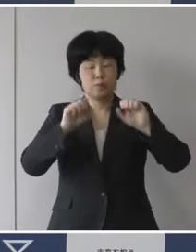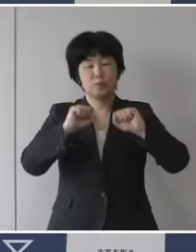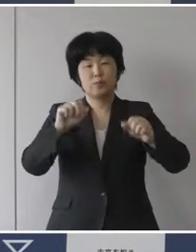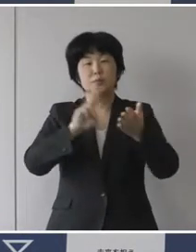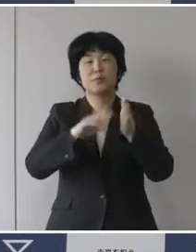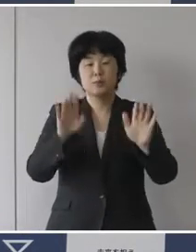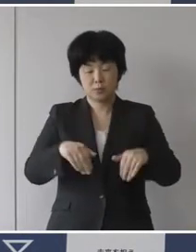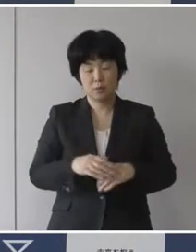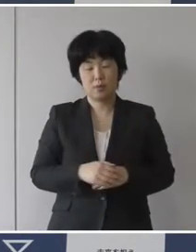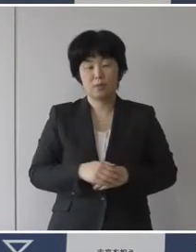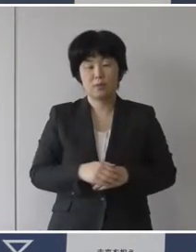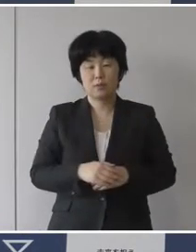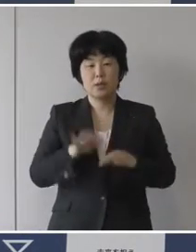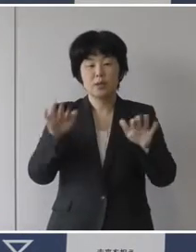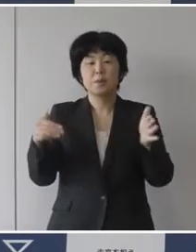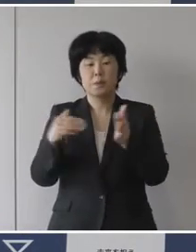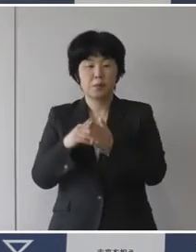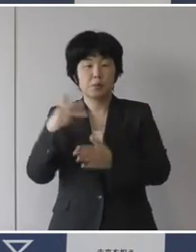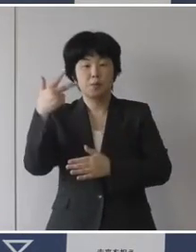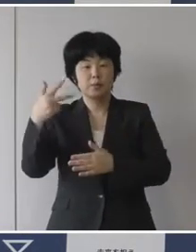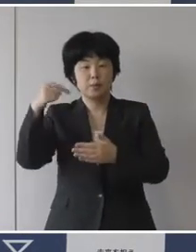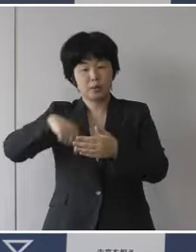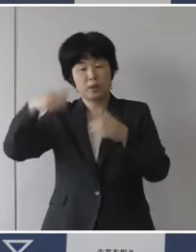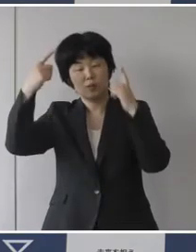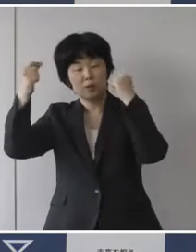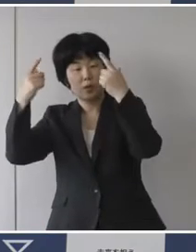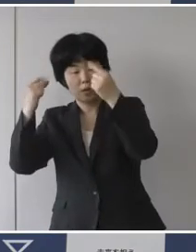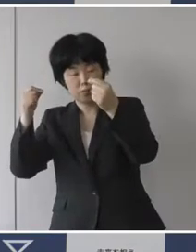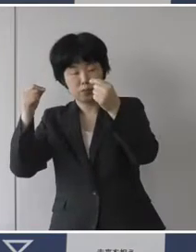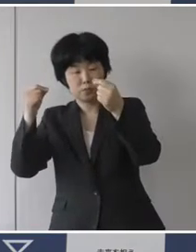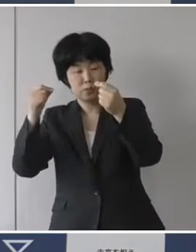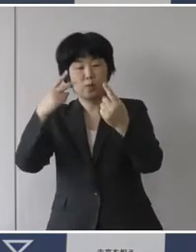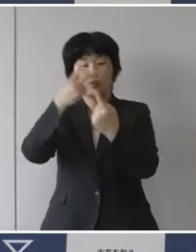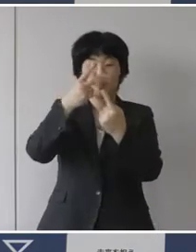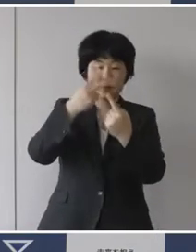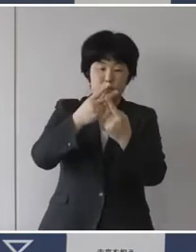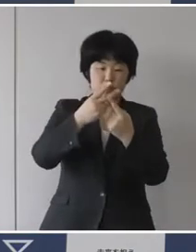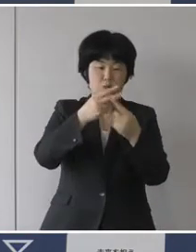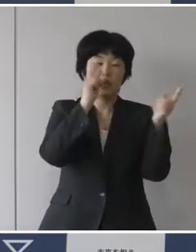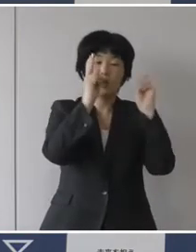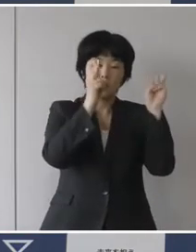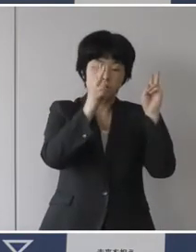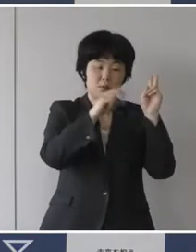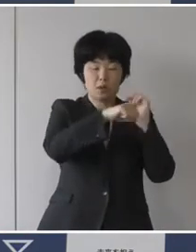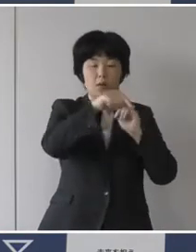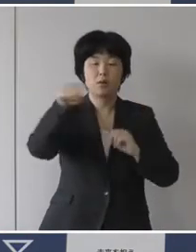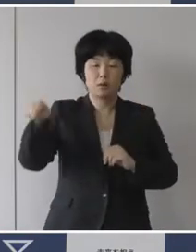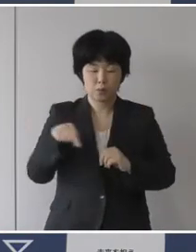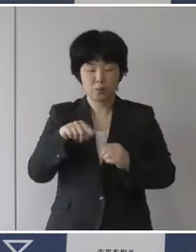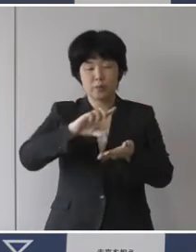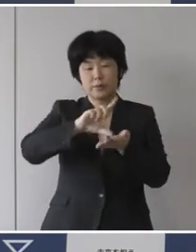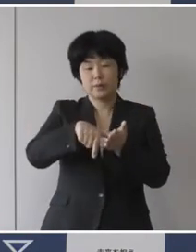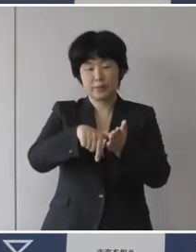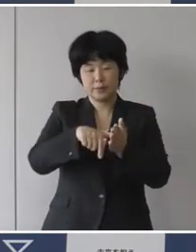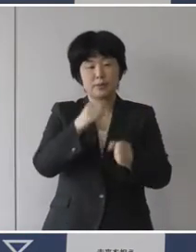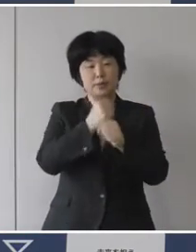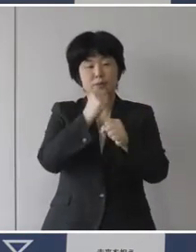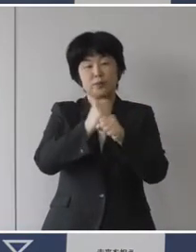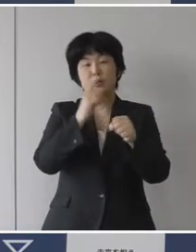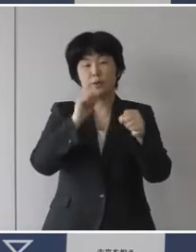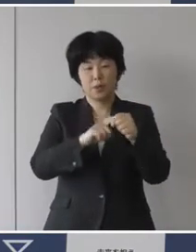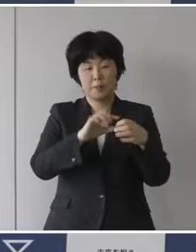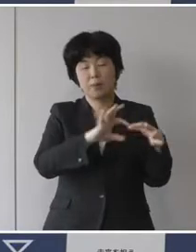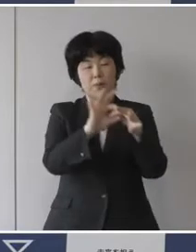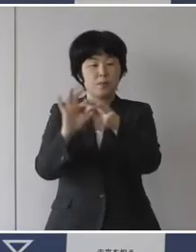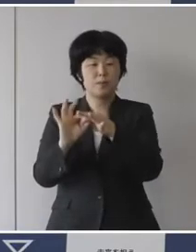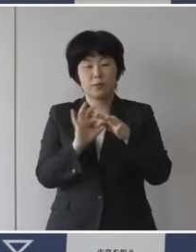学でありますとか郵便局とかさまざまな企業などと、地方創生に関する包括連携協定を、結んで